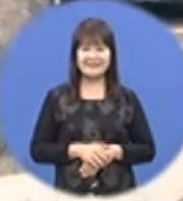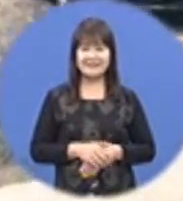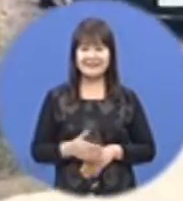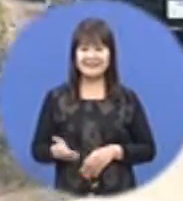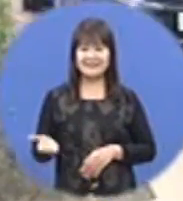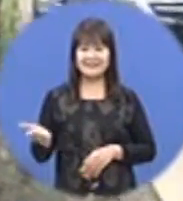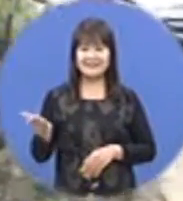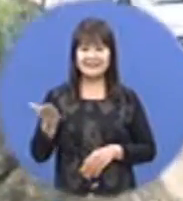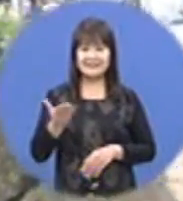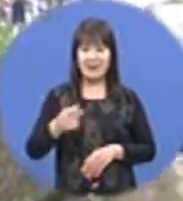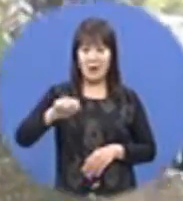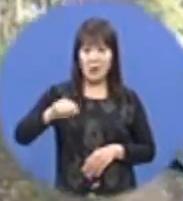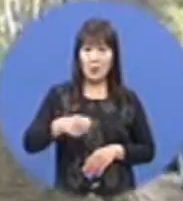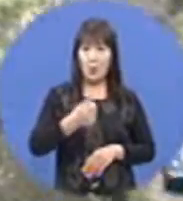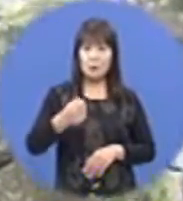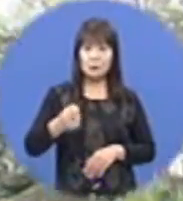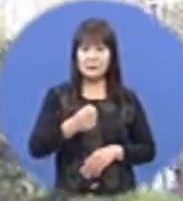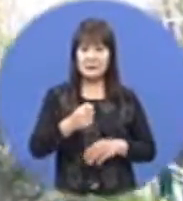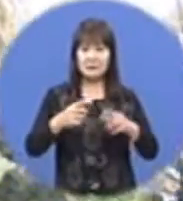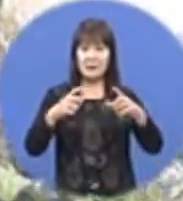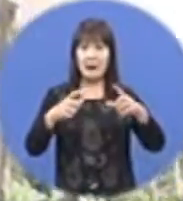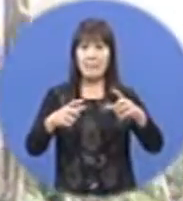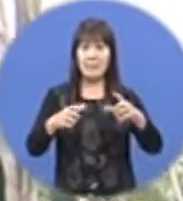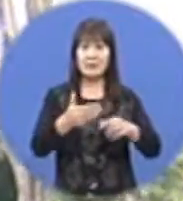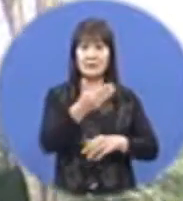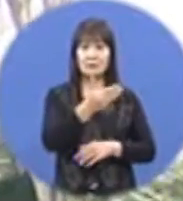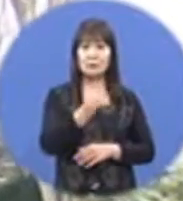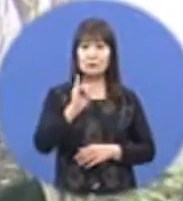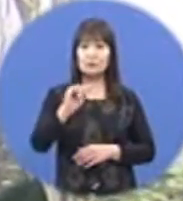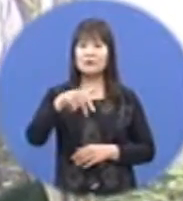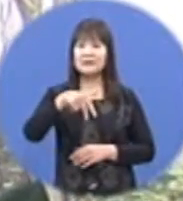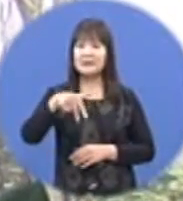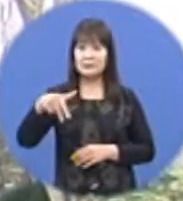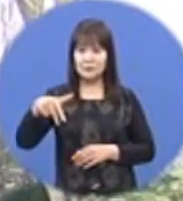そして刻印看板でのクイズです。